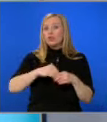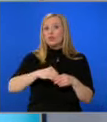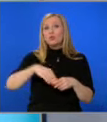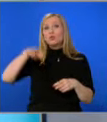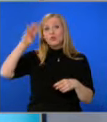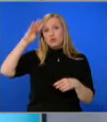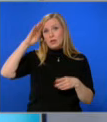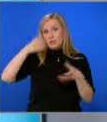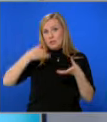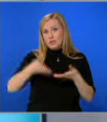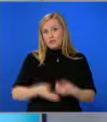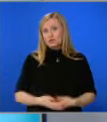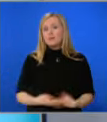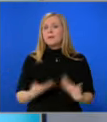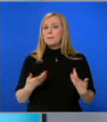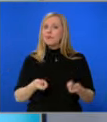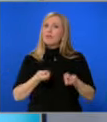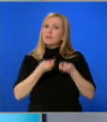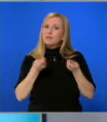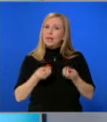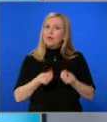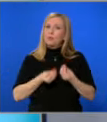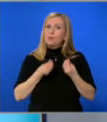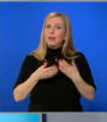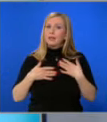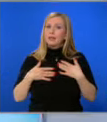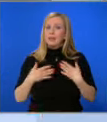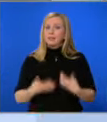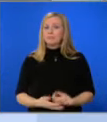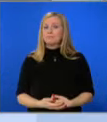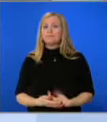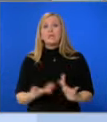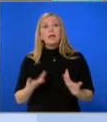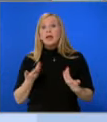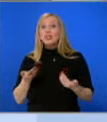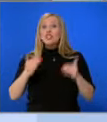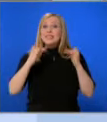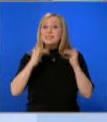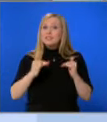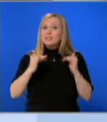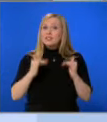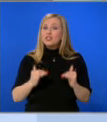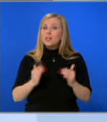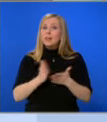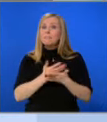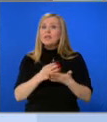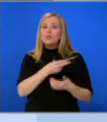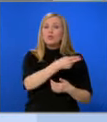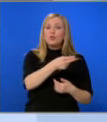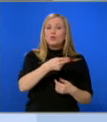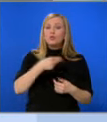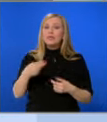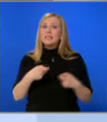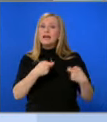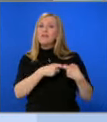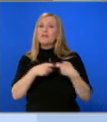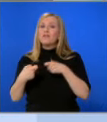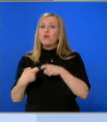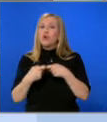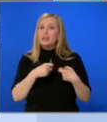правителство. Мисля, че това ще се отрази добре на нашата парламентарна демокрация. Ще снижи ли междуинституционалната война, така